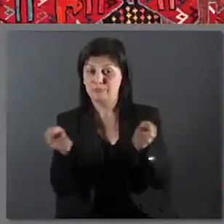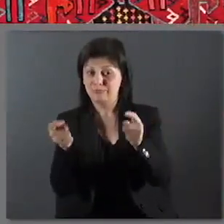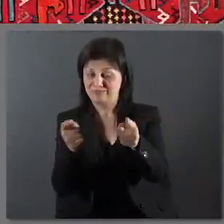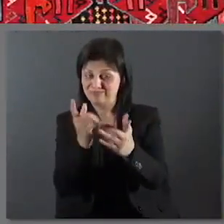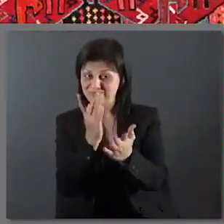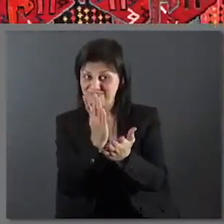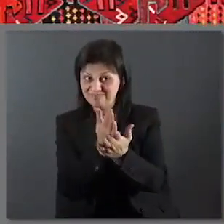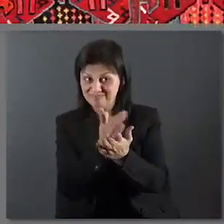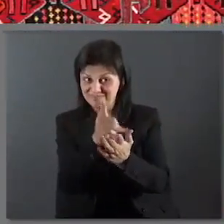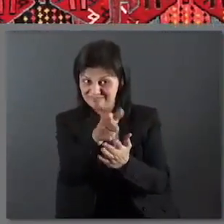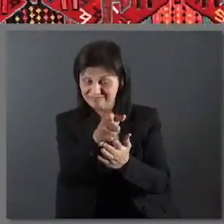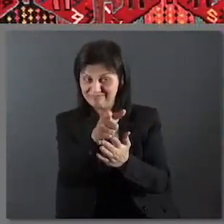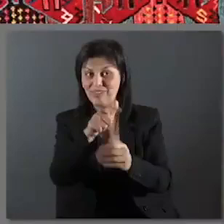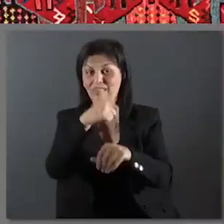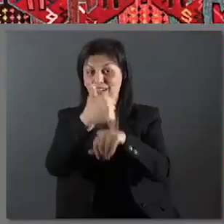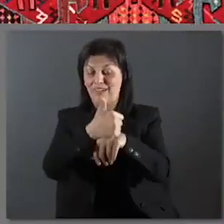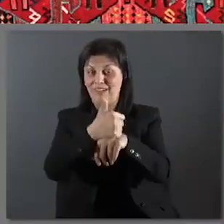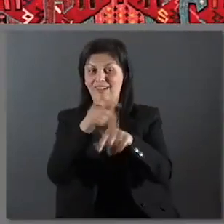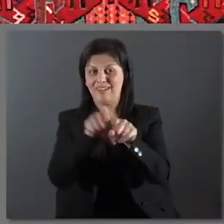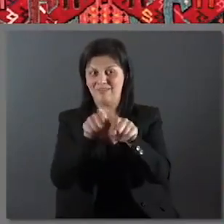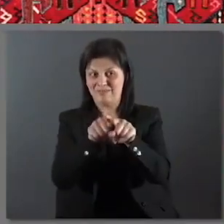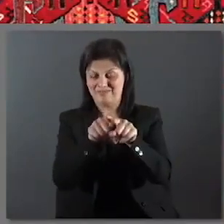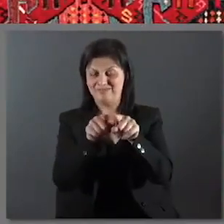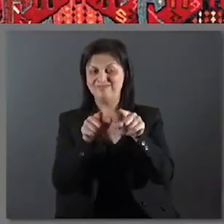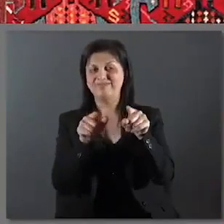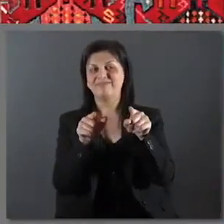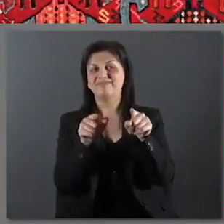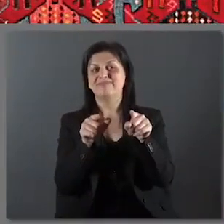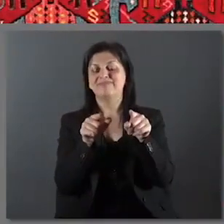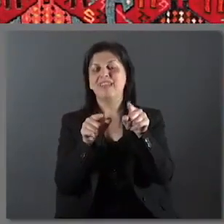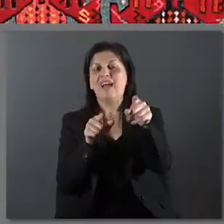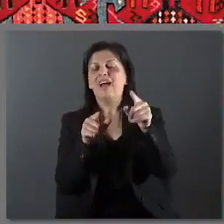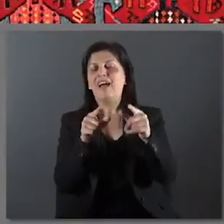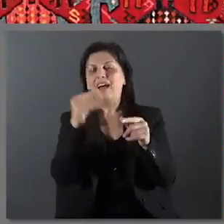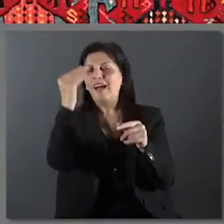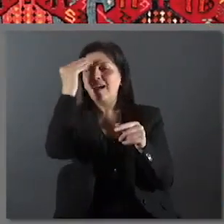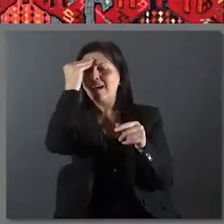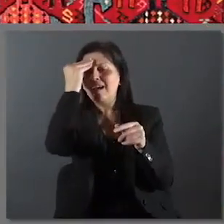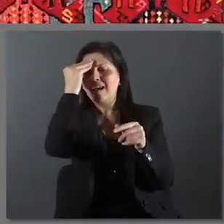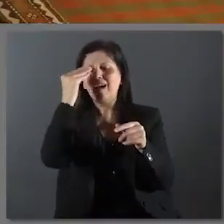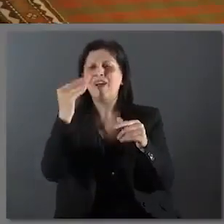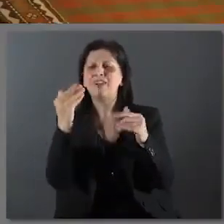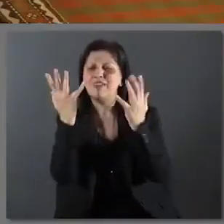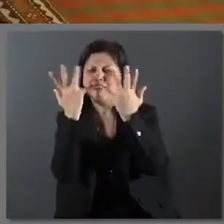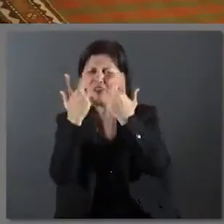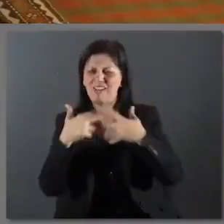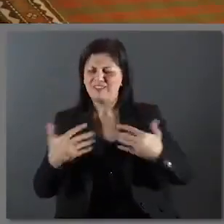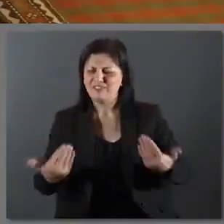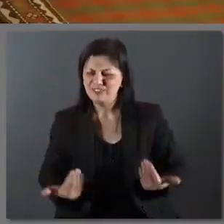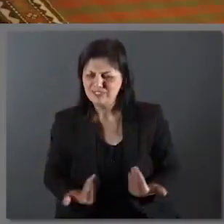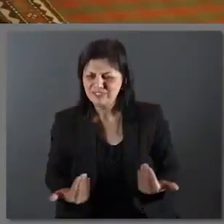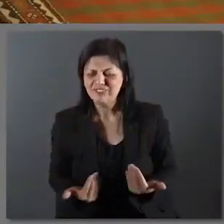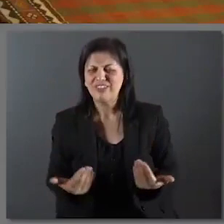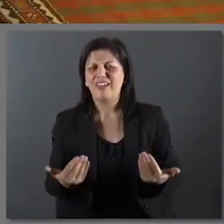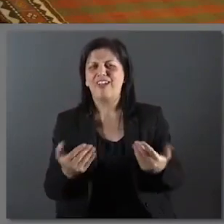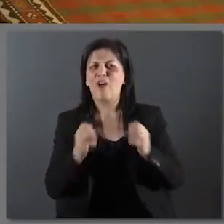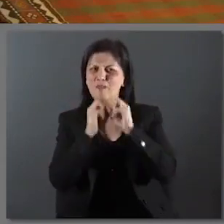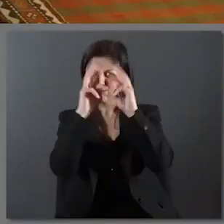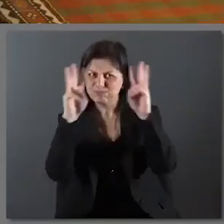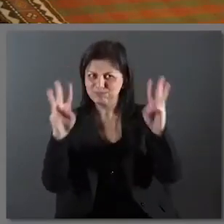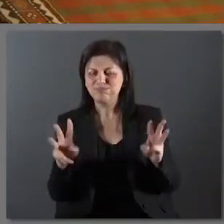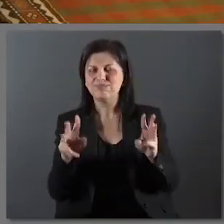görə, bax, belə üzərində karvan əks olunmuş şəddələr ruzi bərəkət gətirir. Ona görə də şəddələr